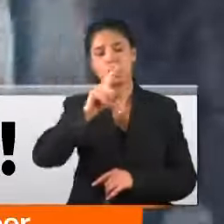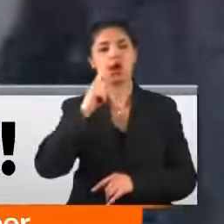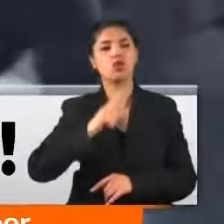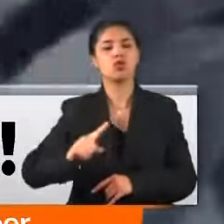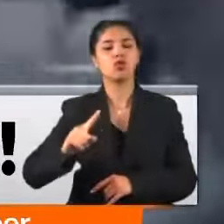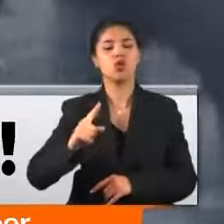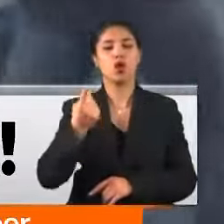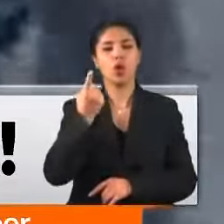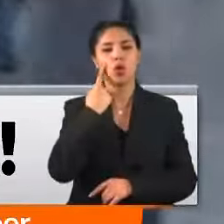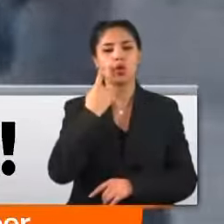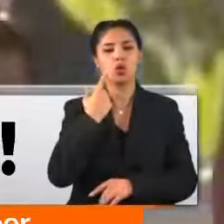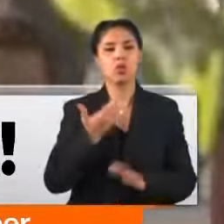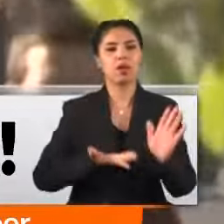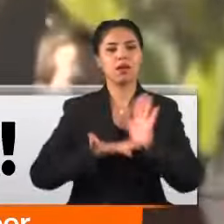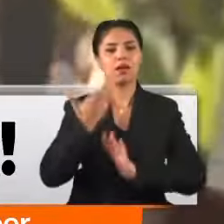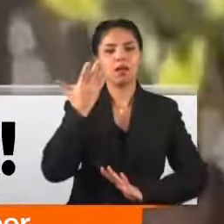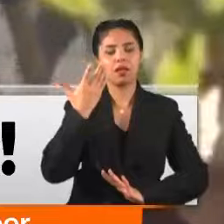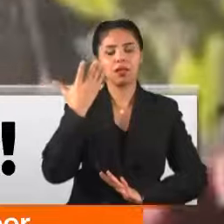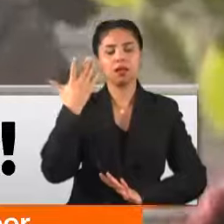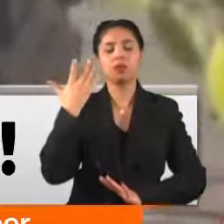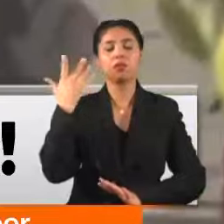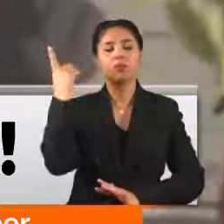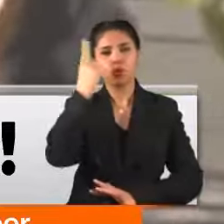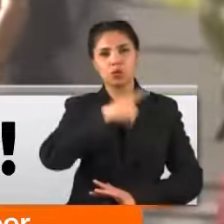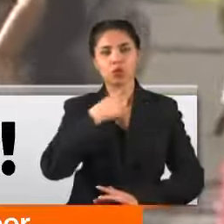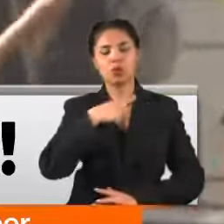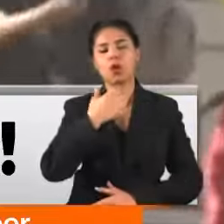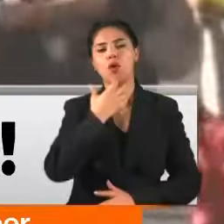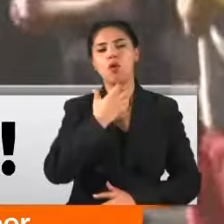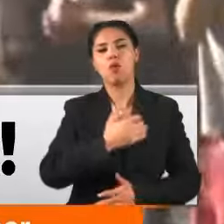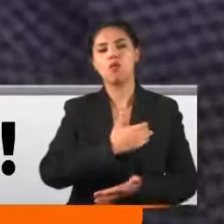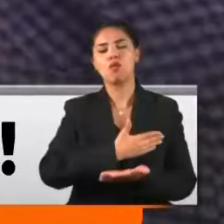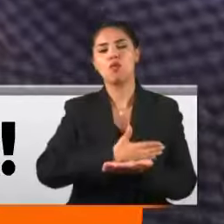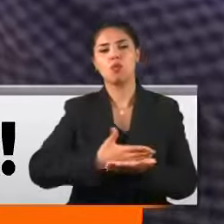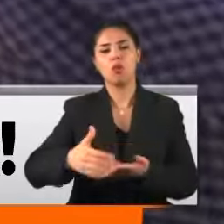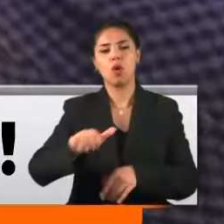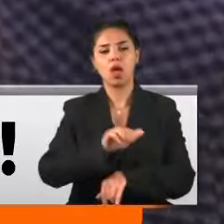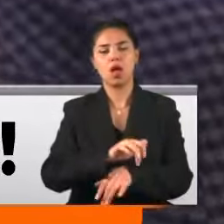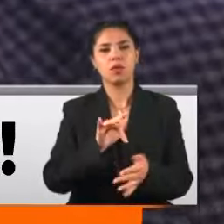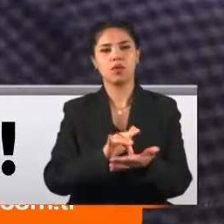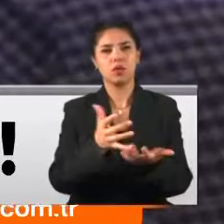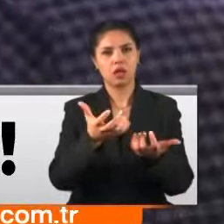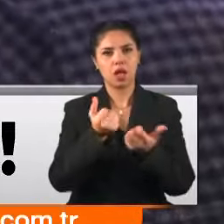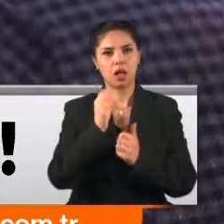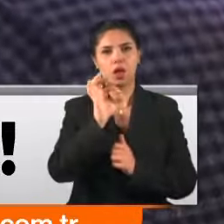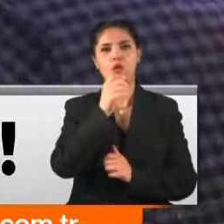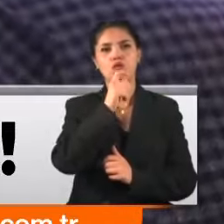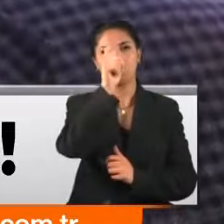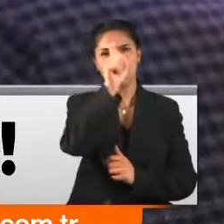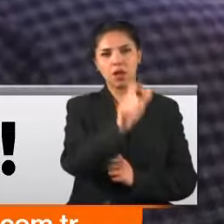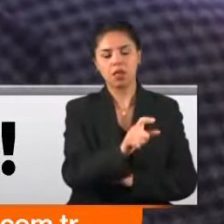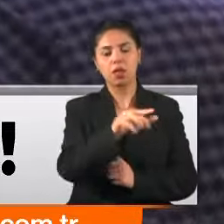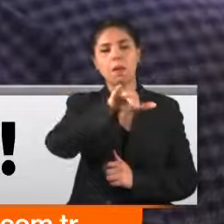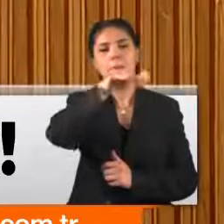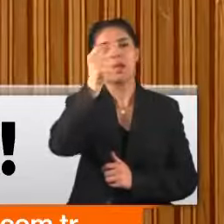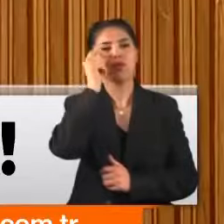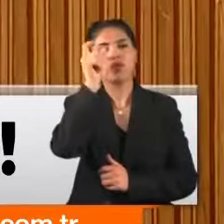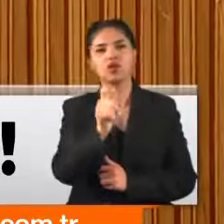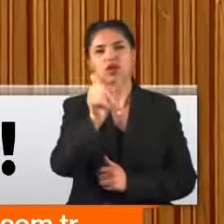ortadan kaldırmaya teşebbüs suçlamasıyla ağırlaştırılmış müebbet hapis cezası alan Osman Kavala ve diğer hükümlüleri